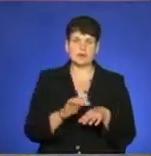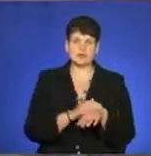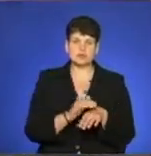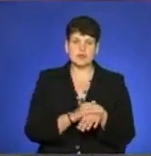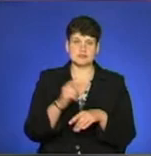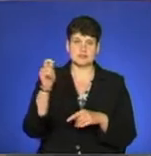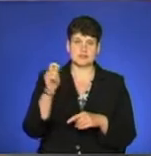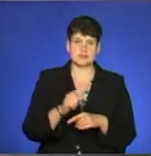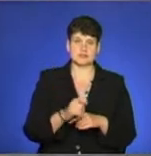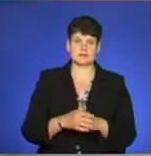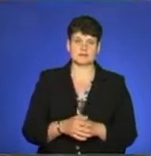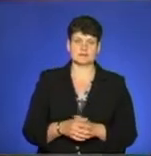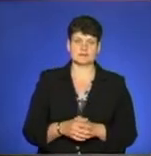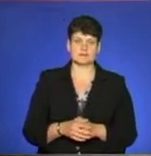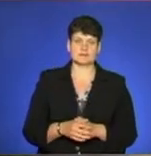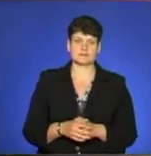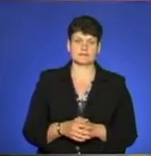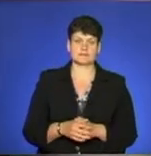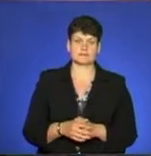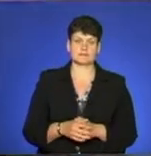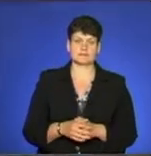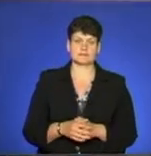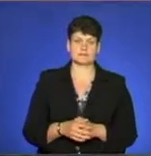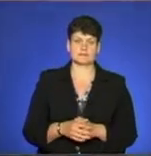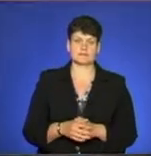ласка! Діти!